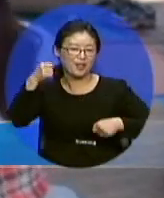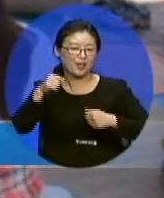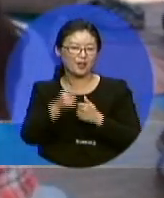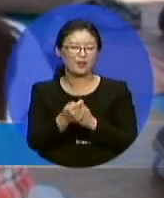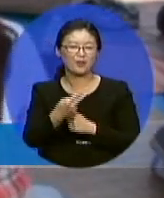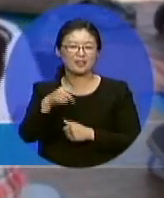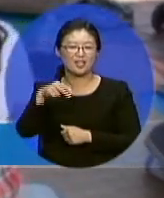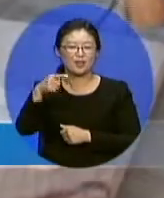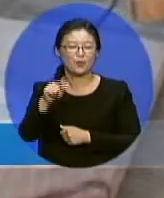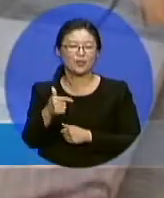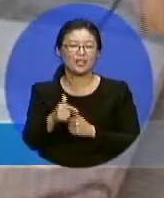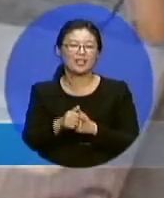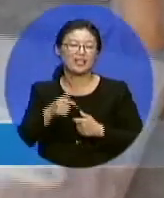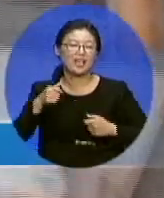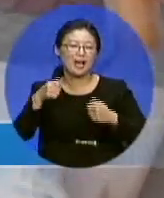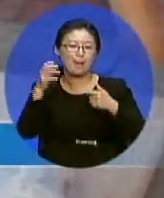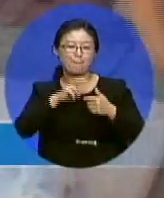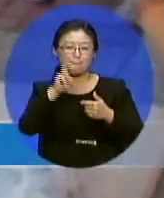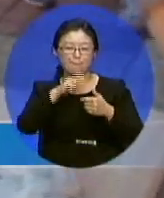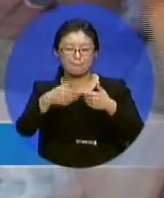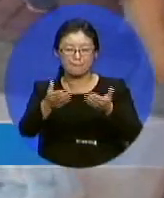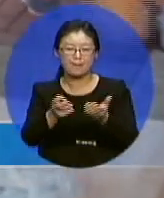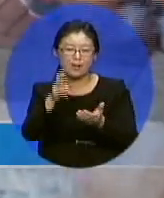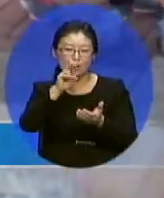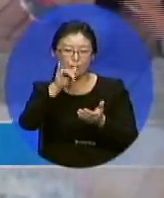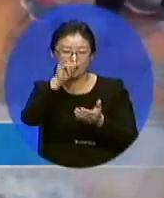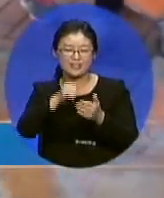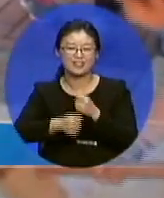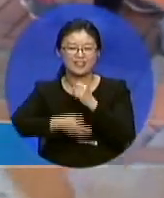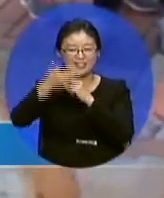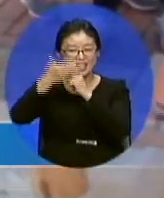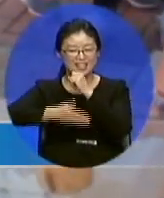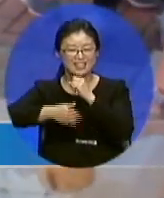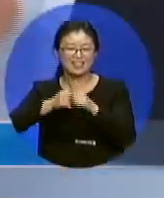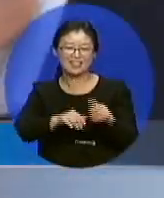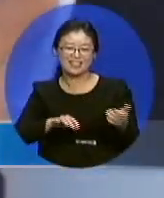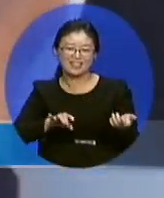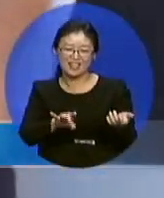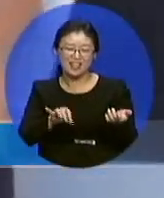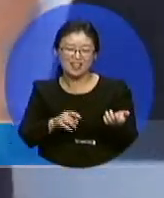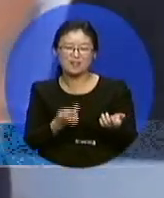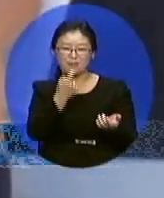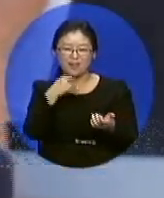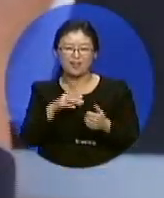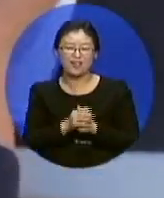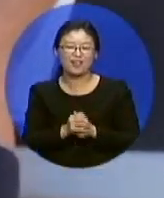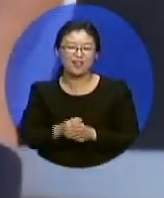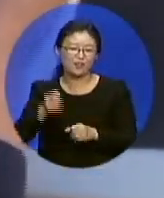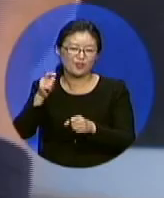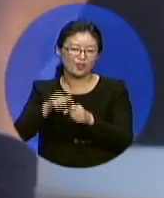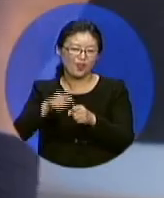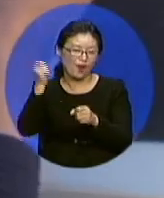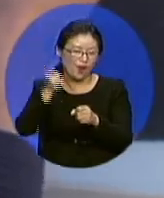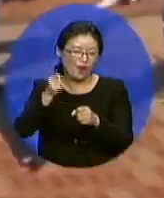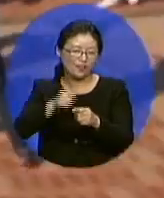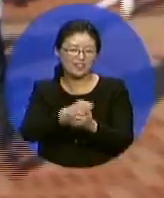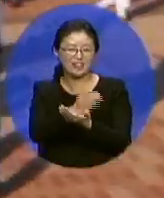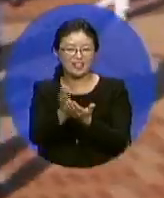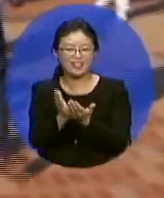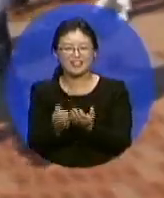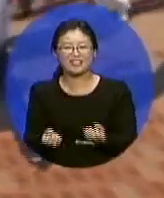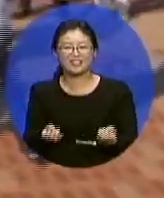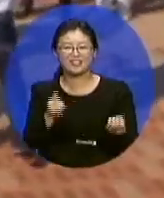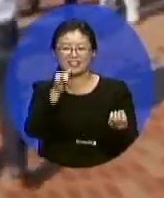다소니 합창단의 공연이 이어졌으며 사진 촬영, 가야금 배우기, 붓글 씻기, 떡매치기 체험 등 다양한 부대